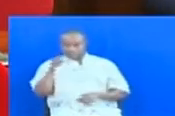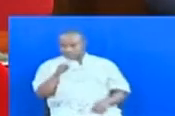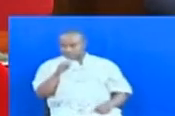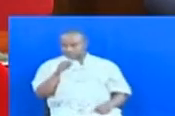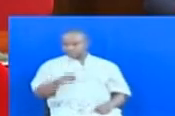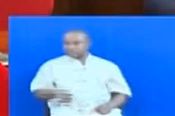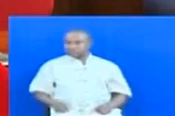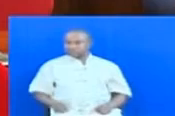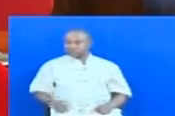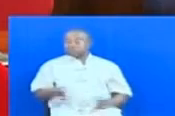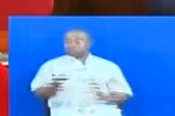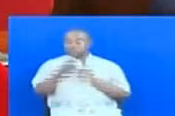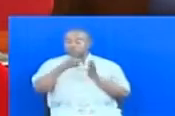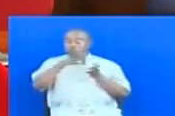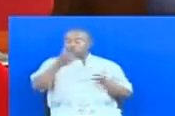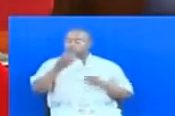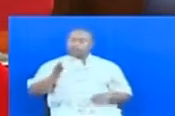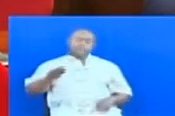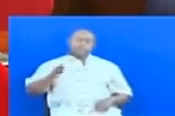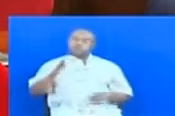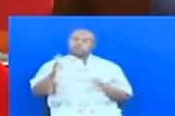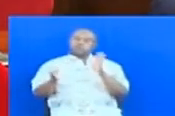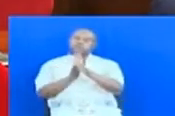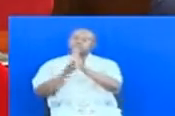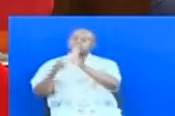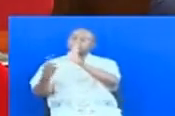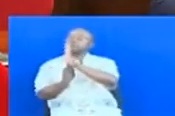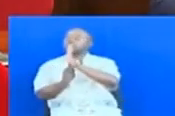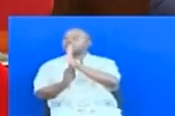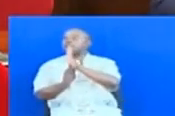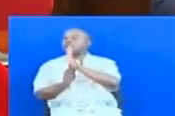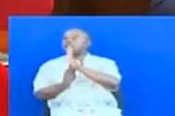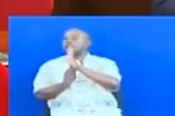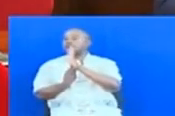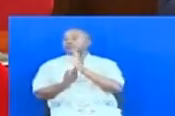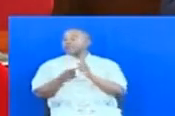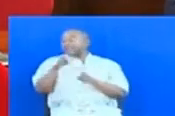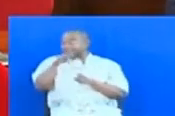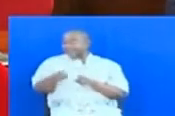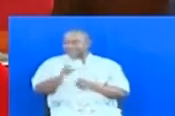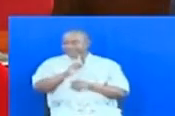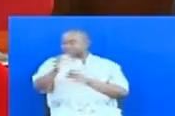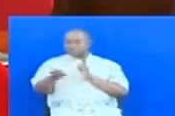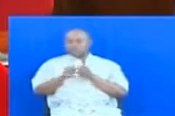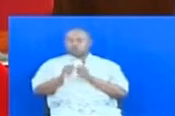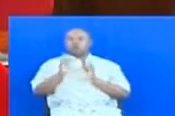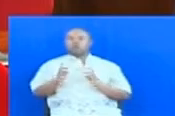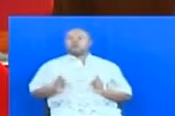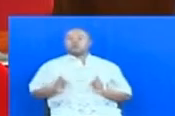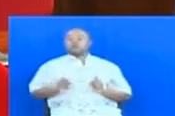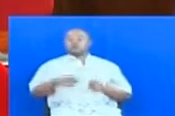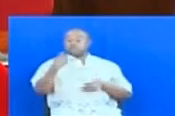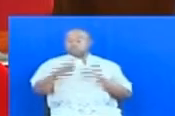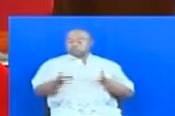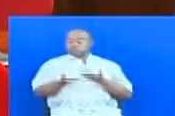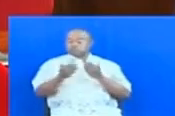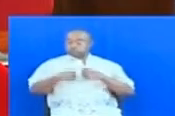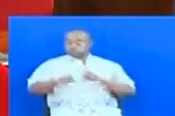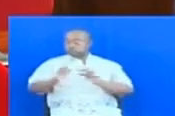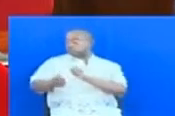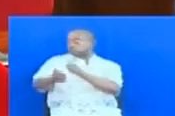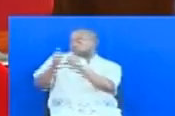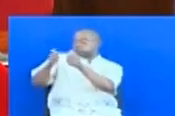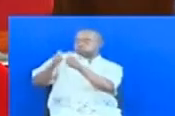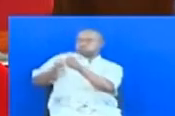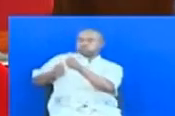233,389 kwa gharama ya bilioni 96 tu, ambao sio kitu cha kawaida miradi hii kutekelezwa kwa huko nyuma ilivyokuwa.